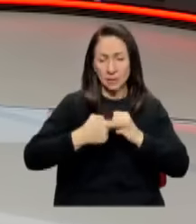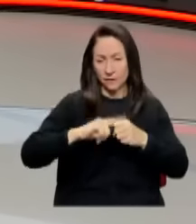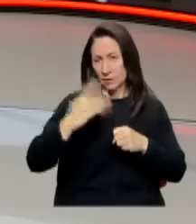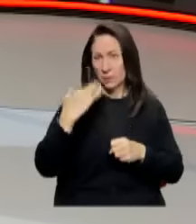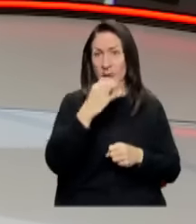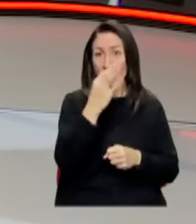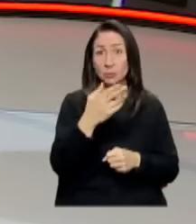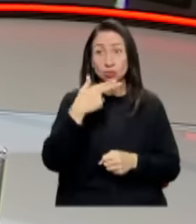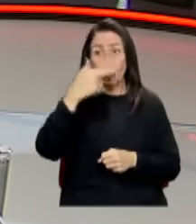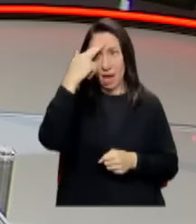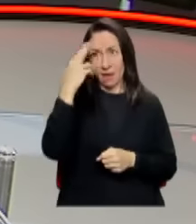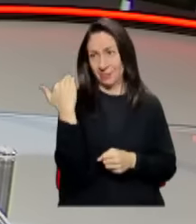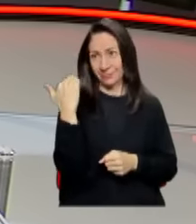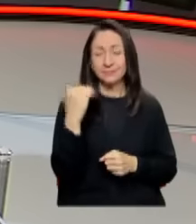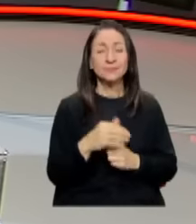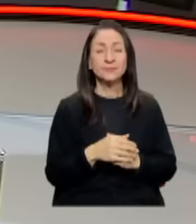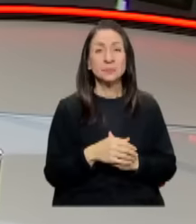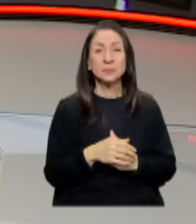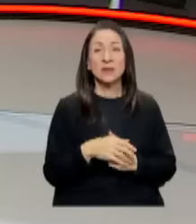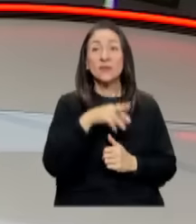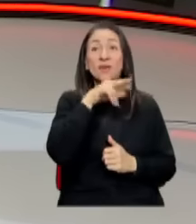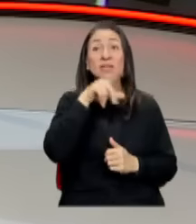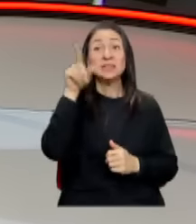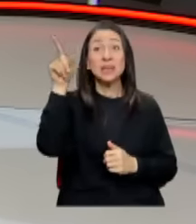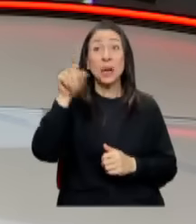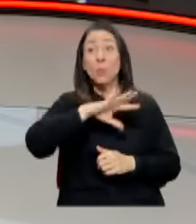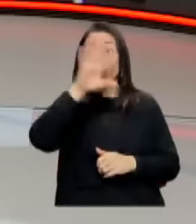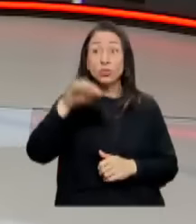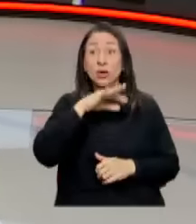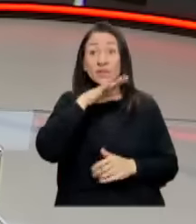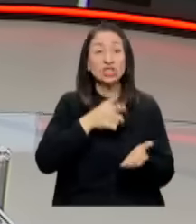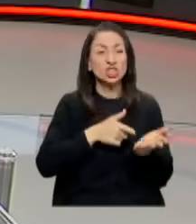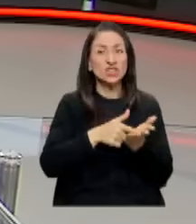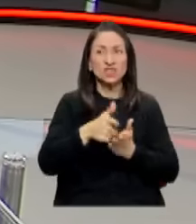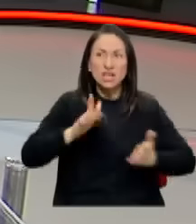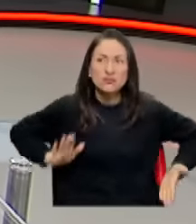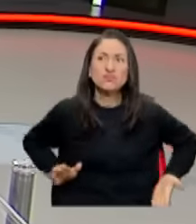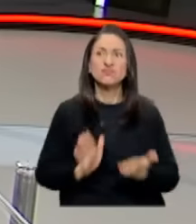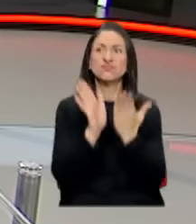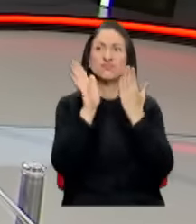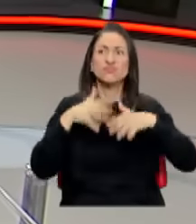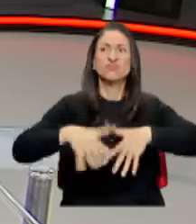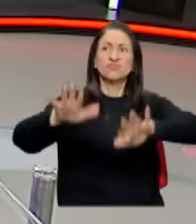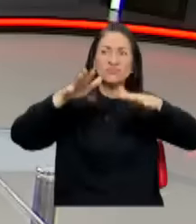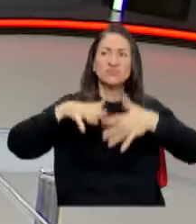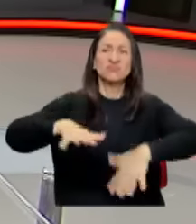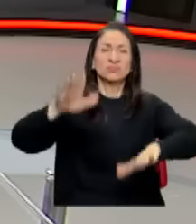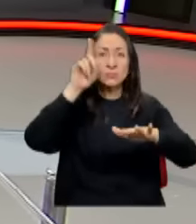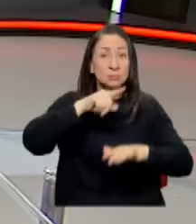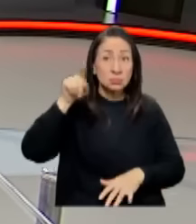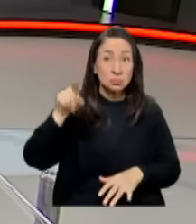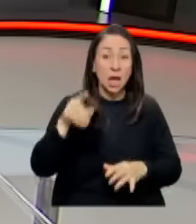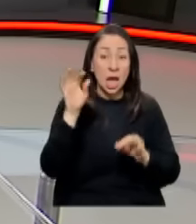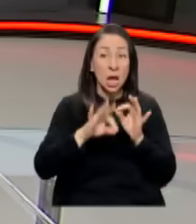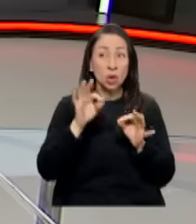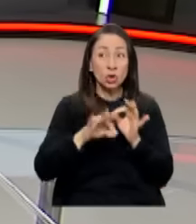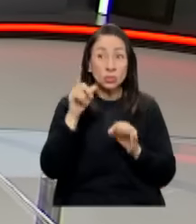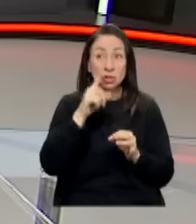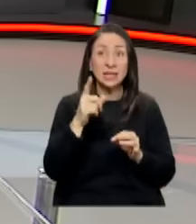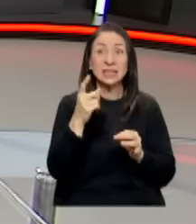haber verdik cuma günü. Efendim, Fransa'da, bütün Avrupa'da çiftçiler tepkili. Çalışma şartlarından dolayı,